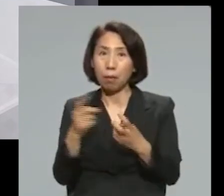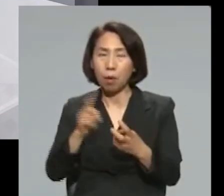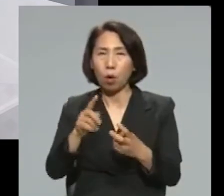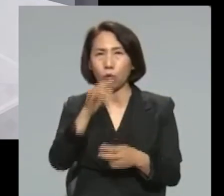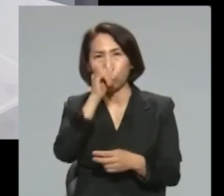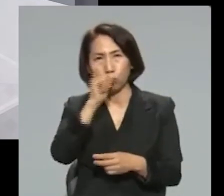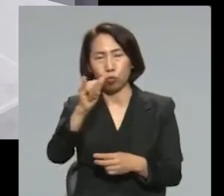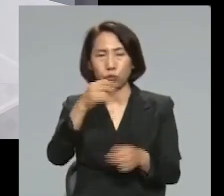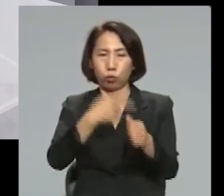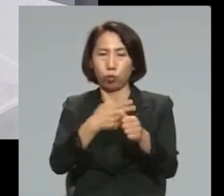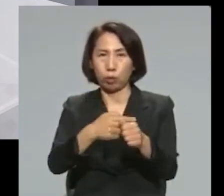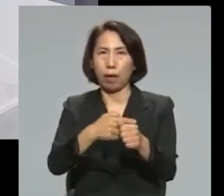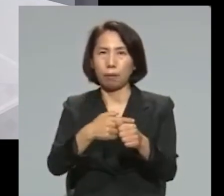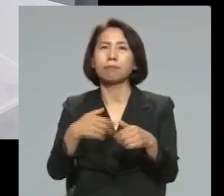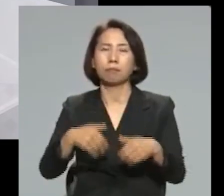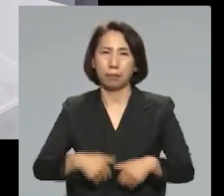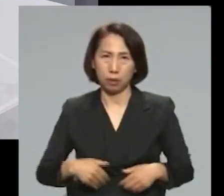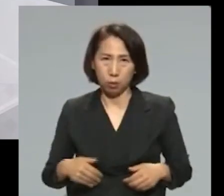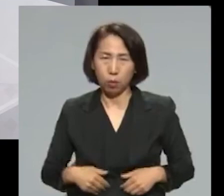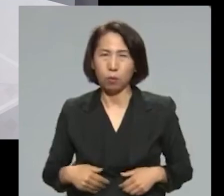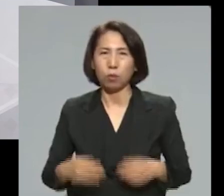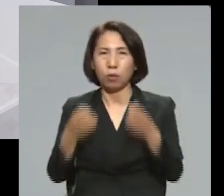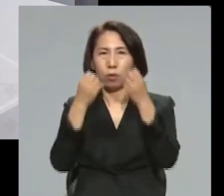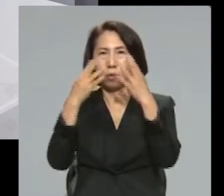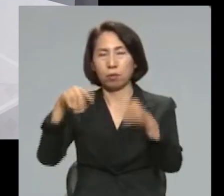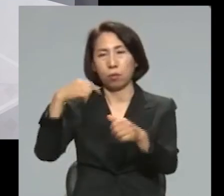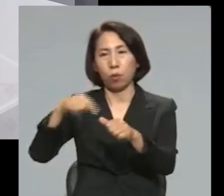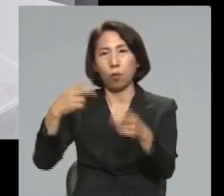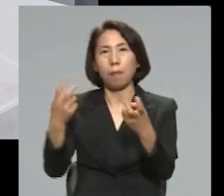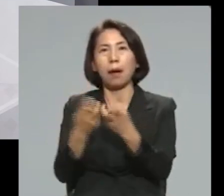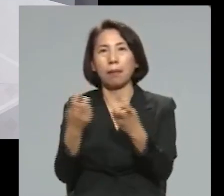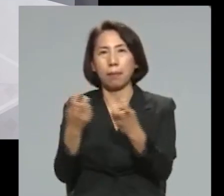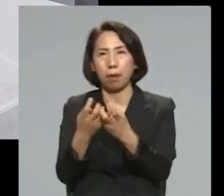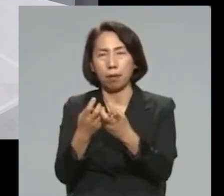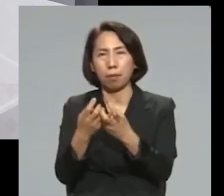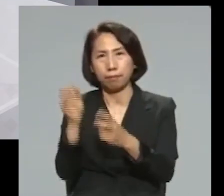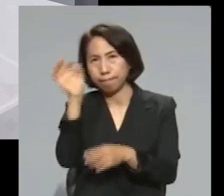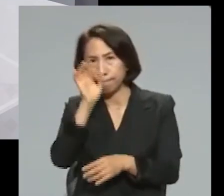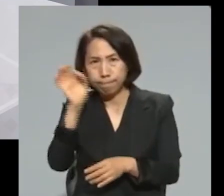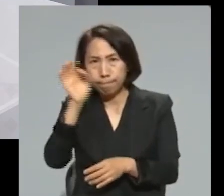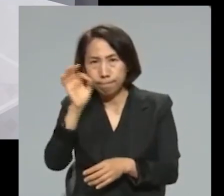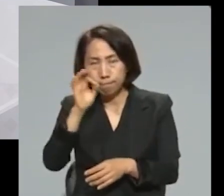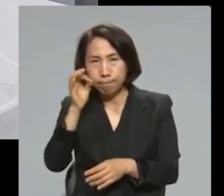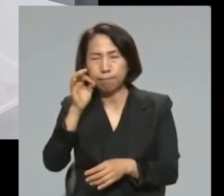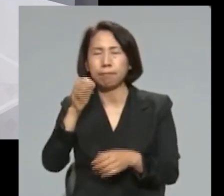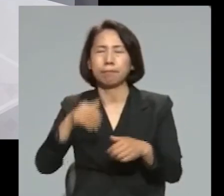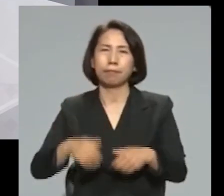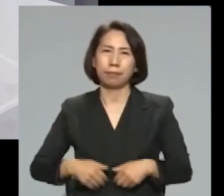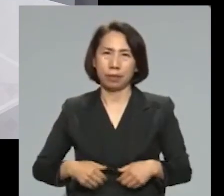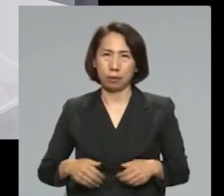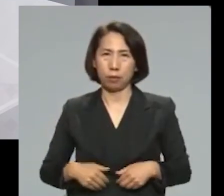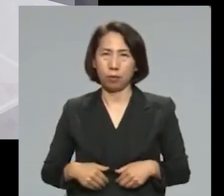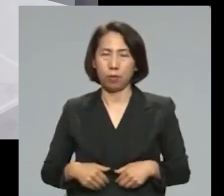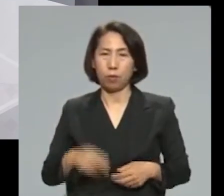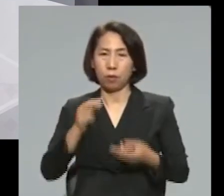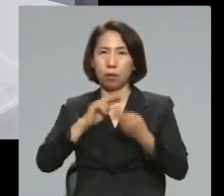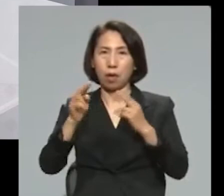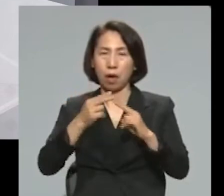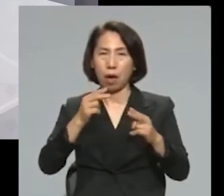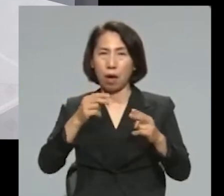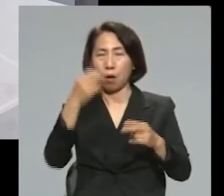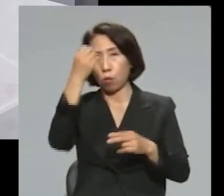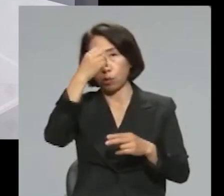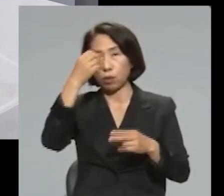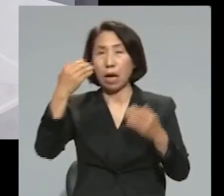교사도 확보되어야 하고 새로운 교육 방법도 모색이 되어야 하는 등 대가야